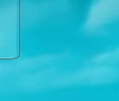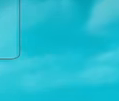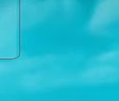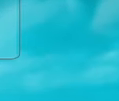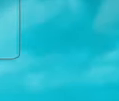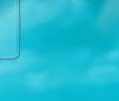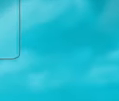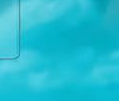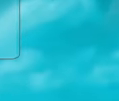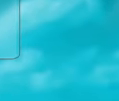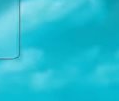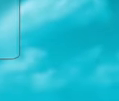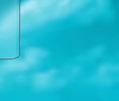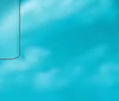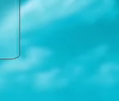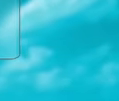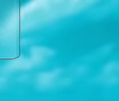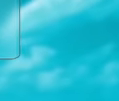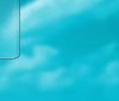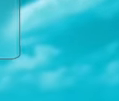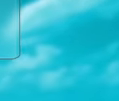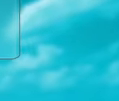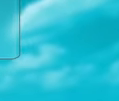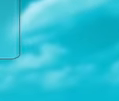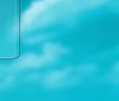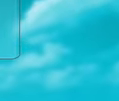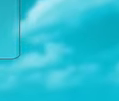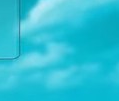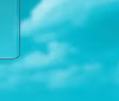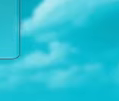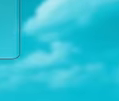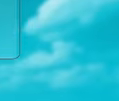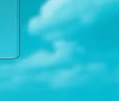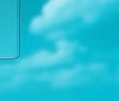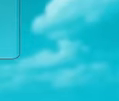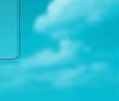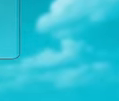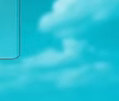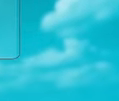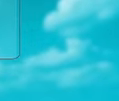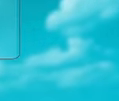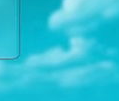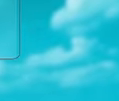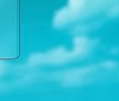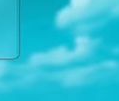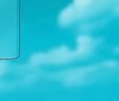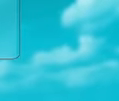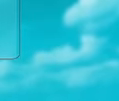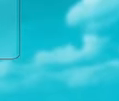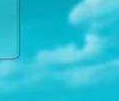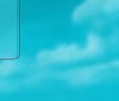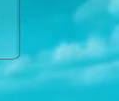2 градуса, ночью минус 11. В Сырдаринском районе днем минус 2 градуса, ночью минус